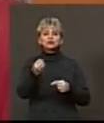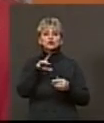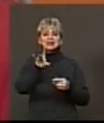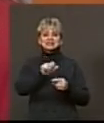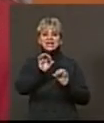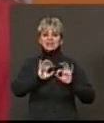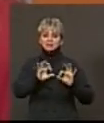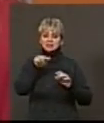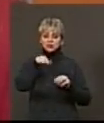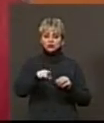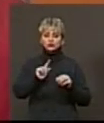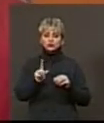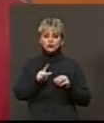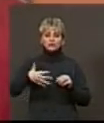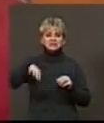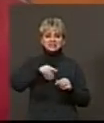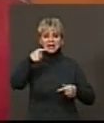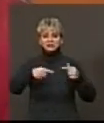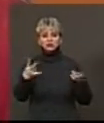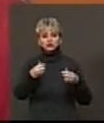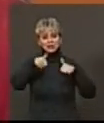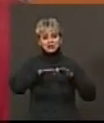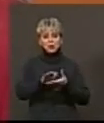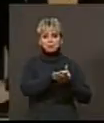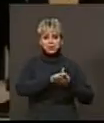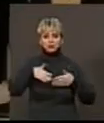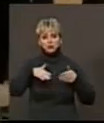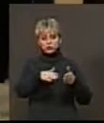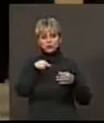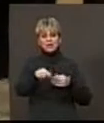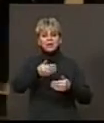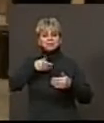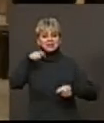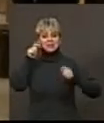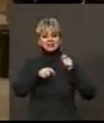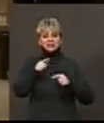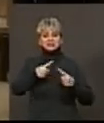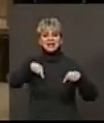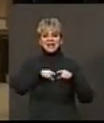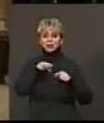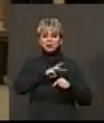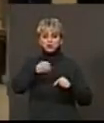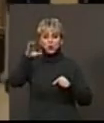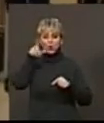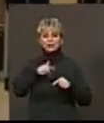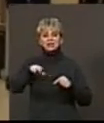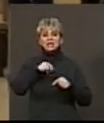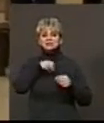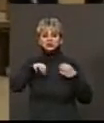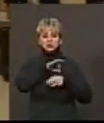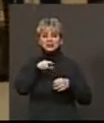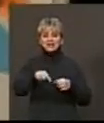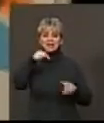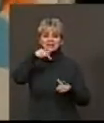детям разъяснить о том, что все конфликты нужно решать мирным путем. Перед конференцией на коллегии Миноборнауки России